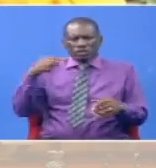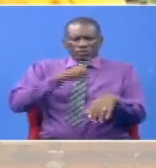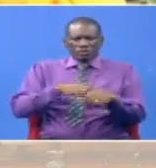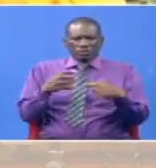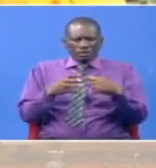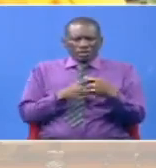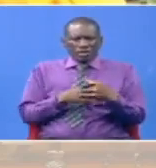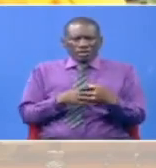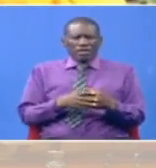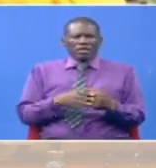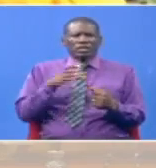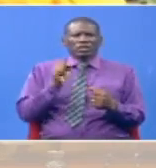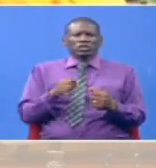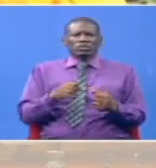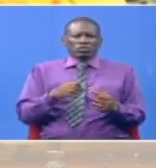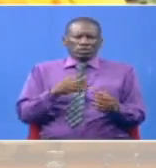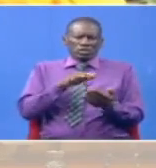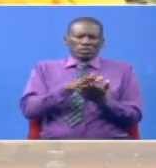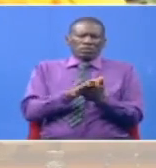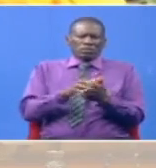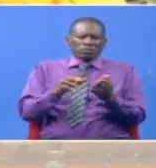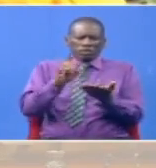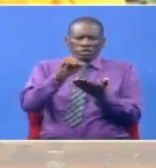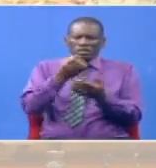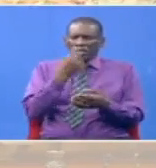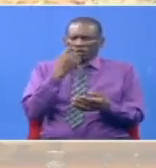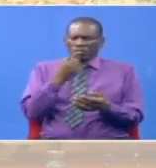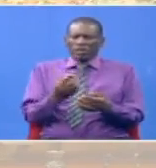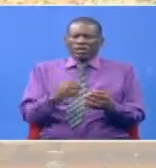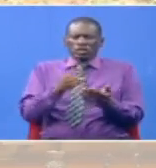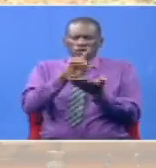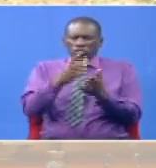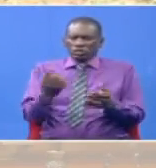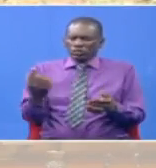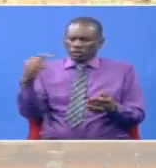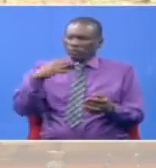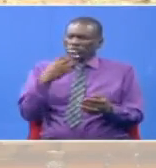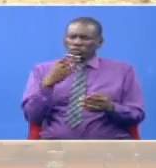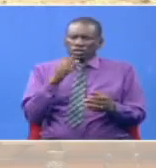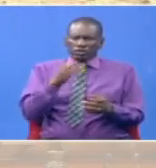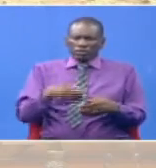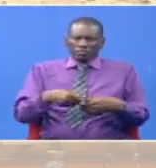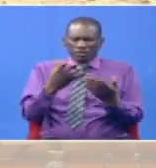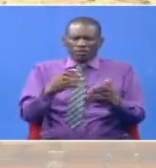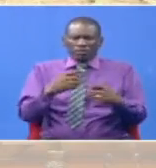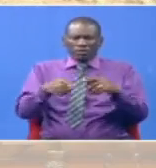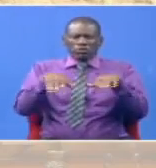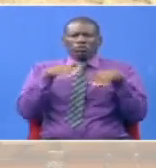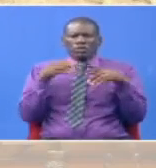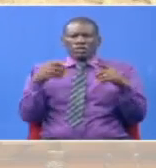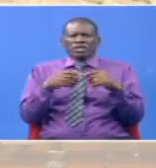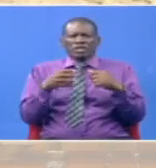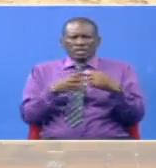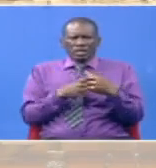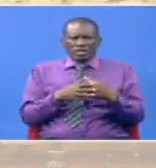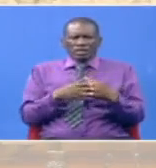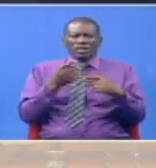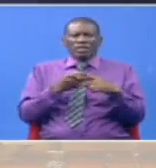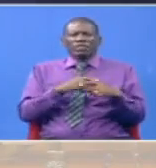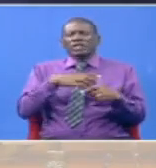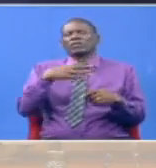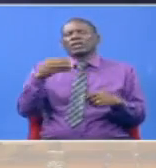So mkwe tuna hiyo dawa atakuja kuangalia kama atapewa ama atafanywa nini, lakini atangoja mpaka 9 alafu